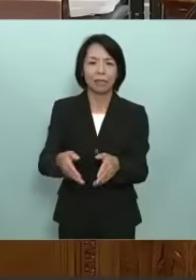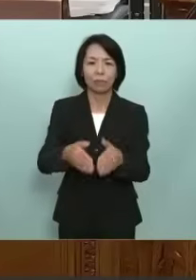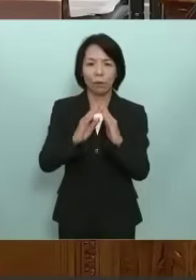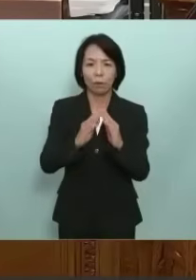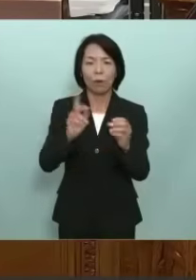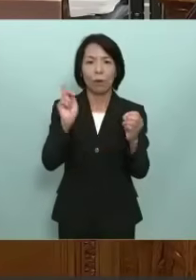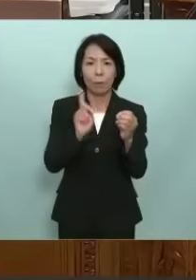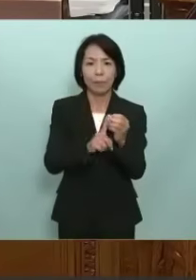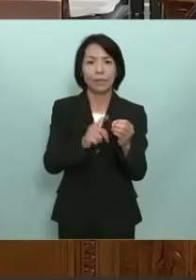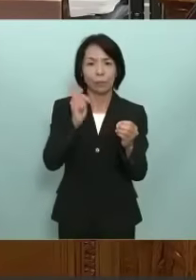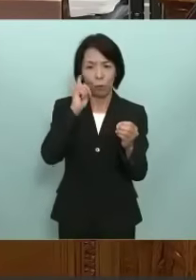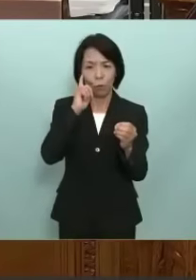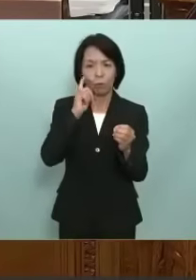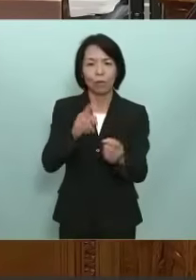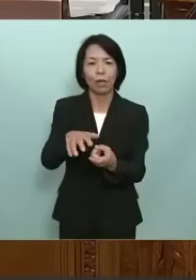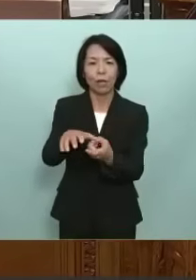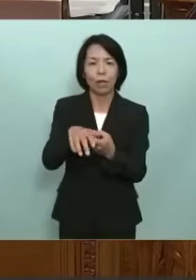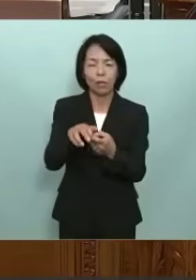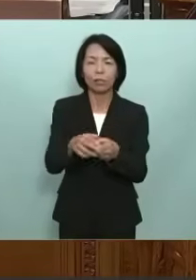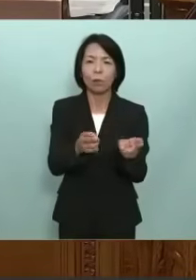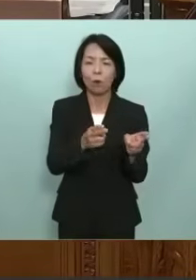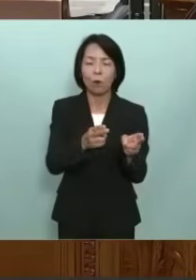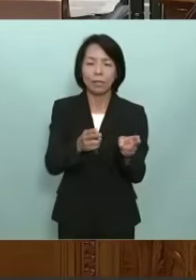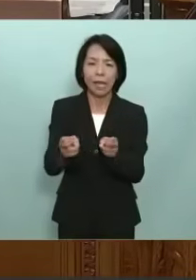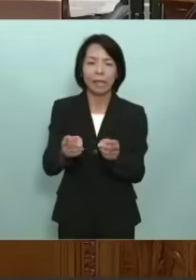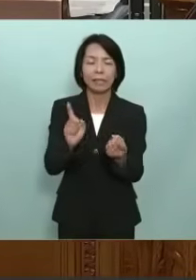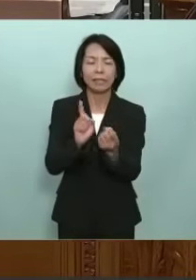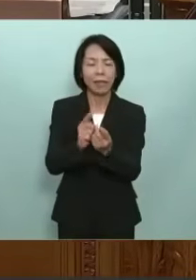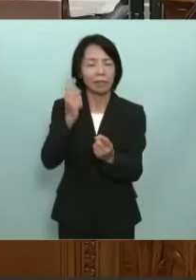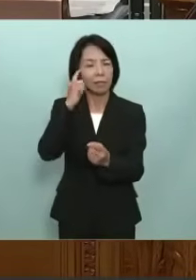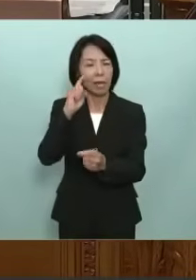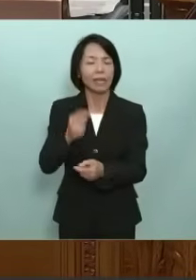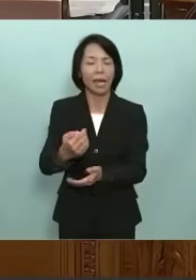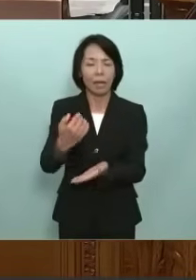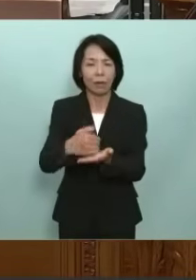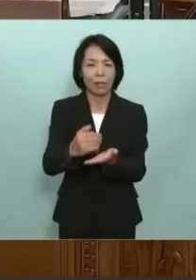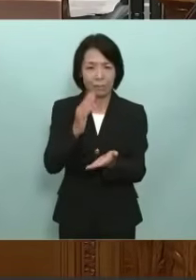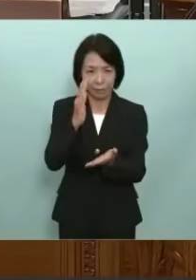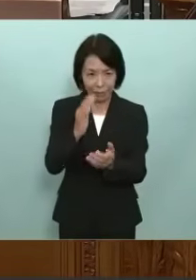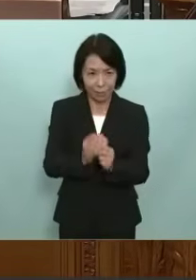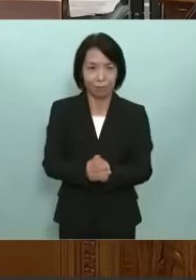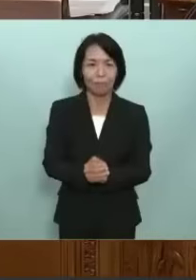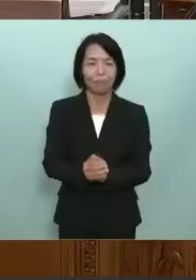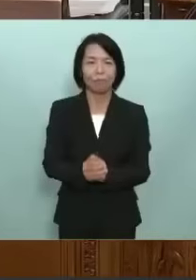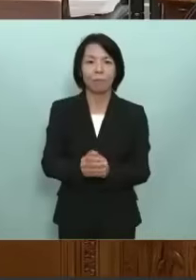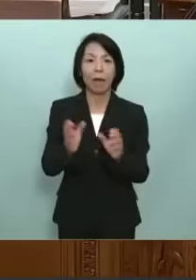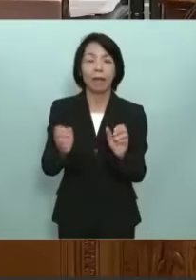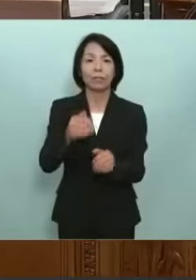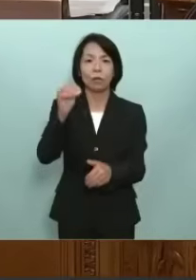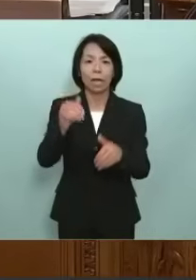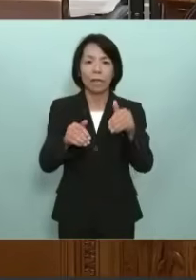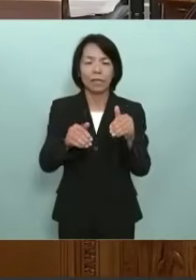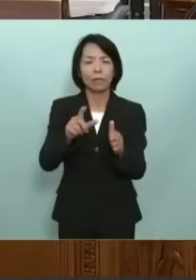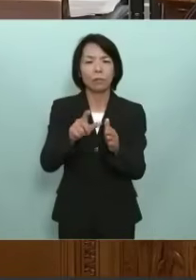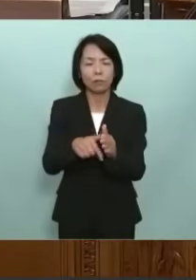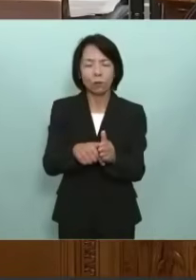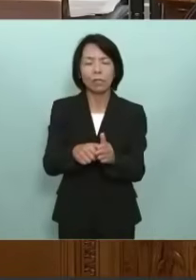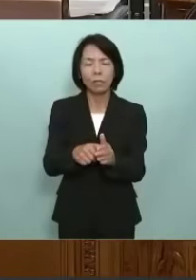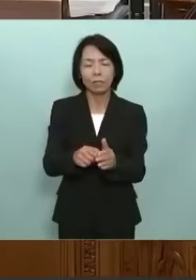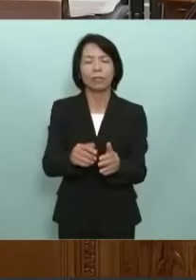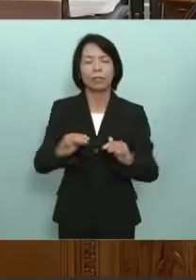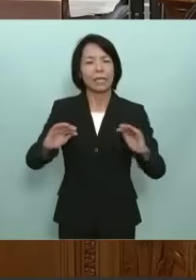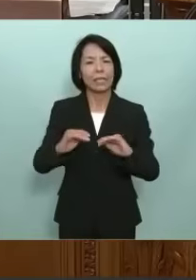思いを聞かせてください総戦であまり議論がされた拉致問題についてお伺いし